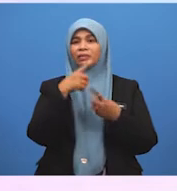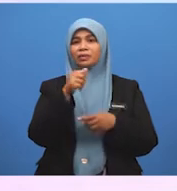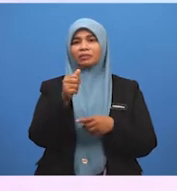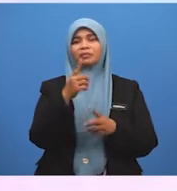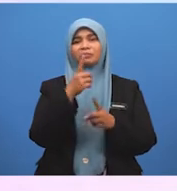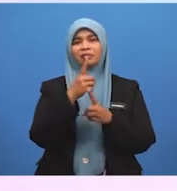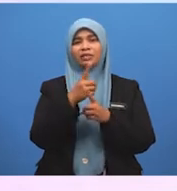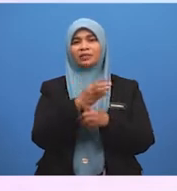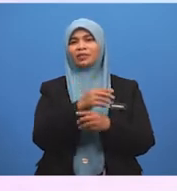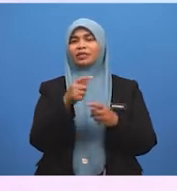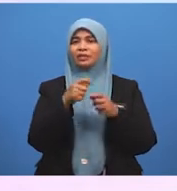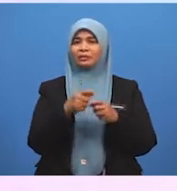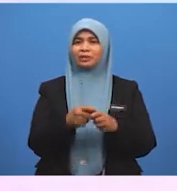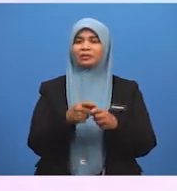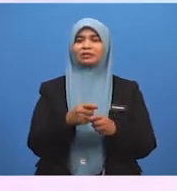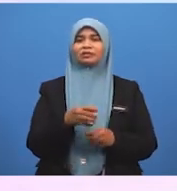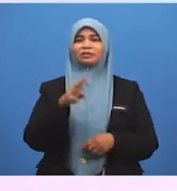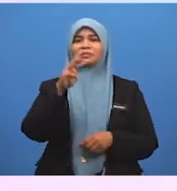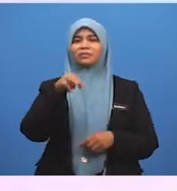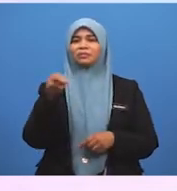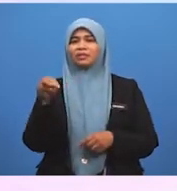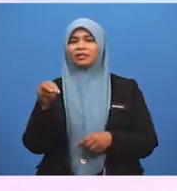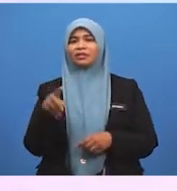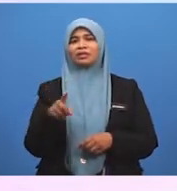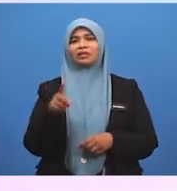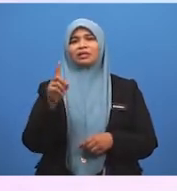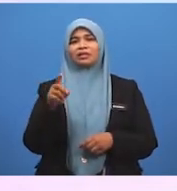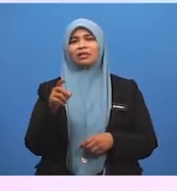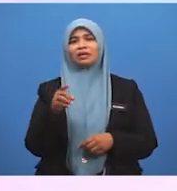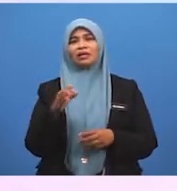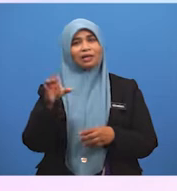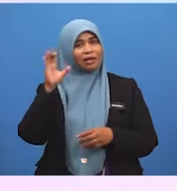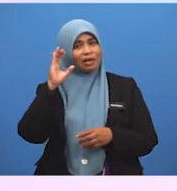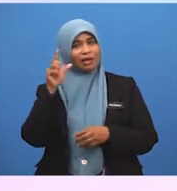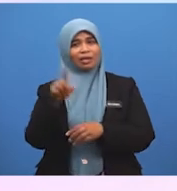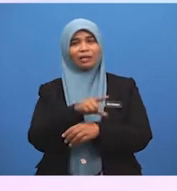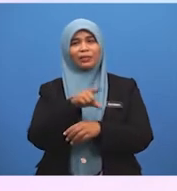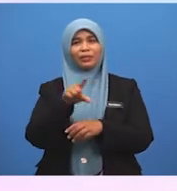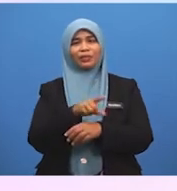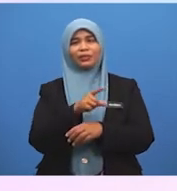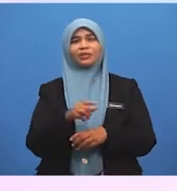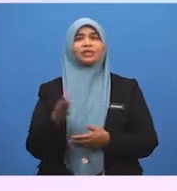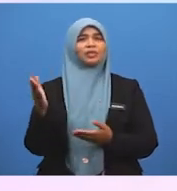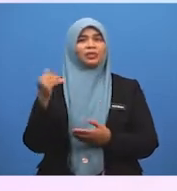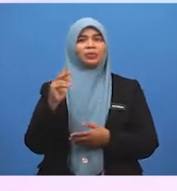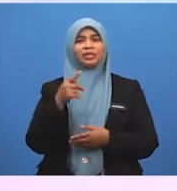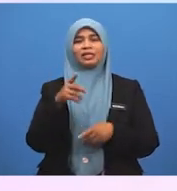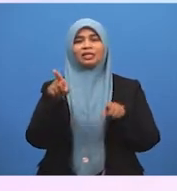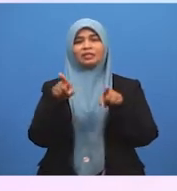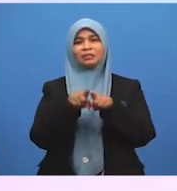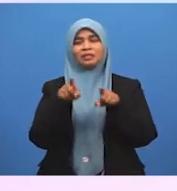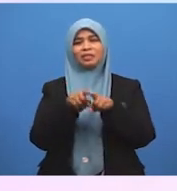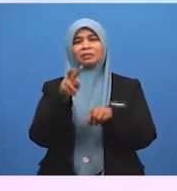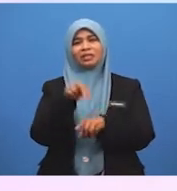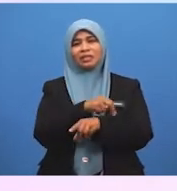betul dan tepat. Murid-murid, hendak mendengar lagu? Jom kita